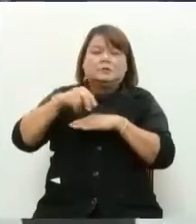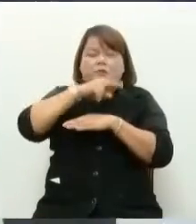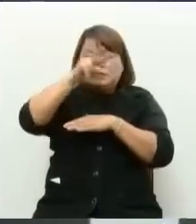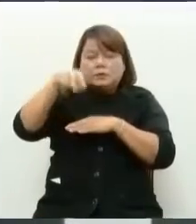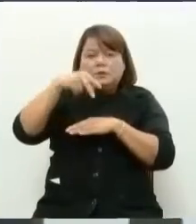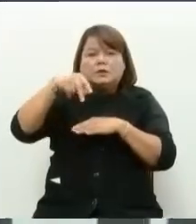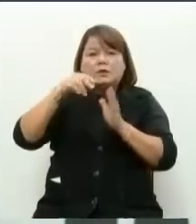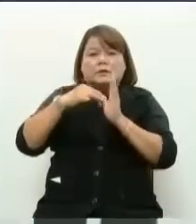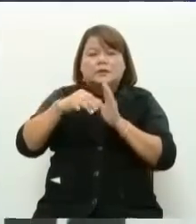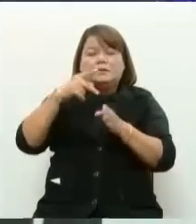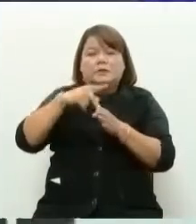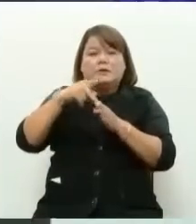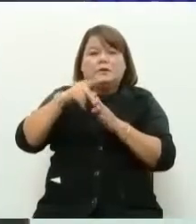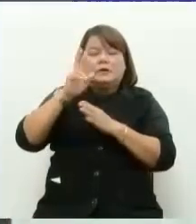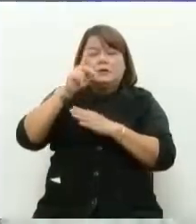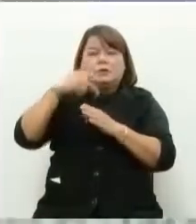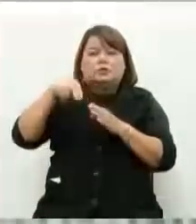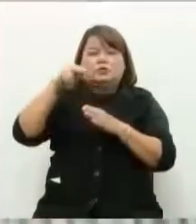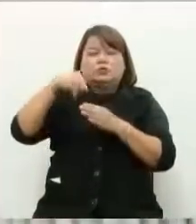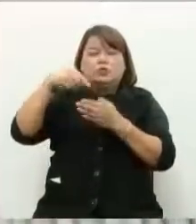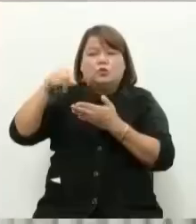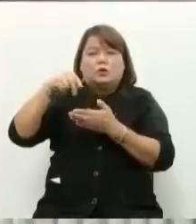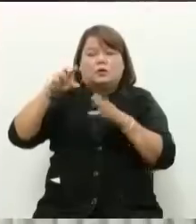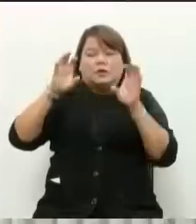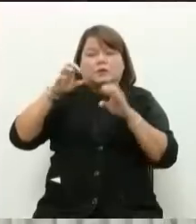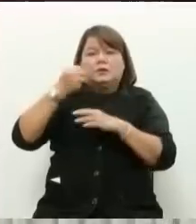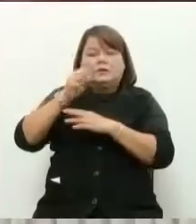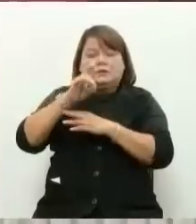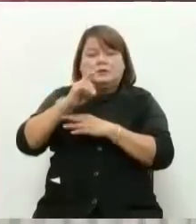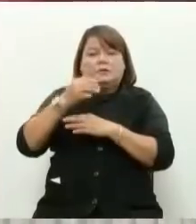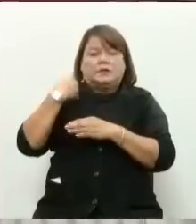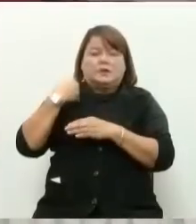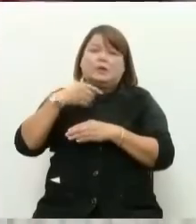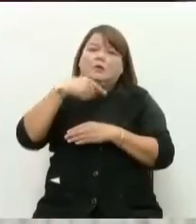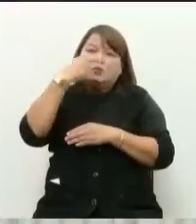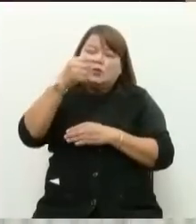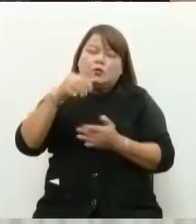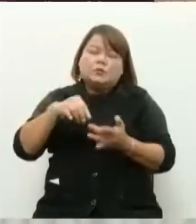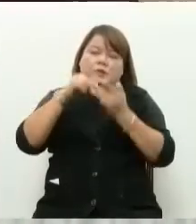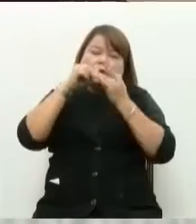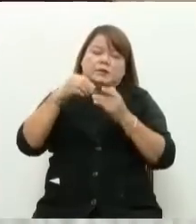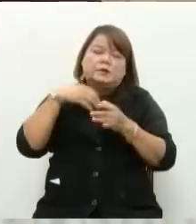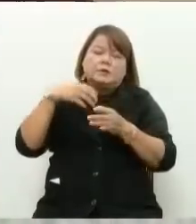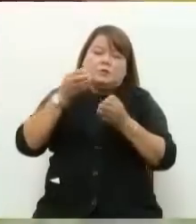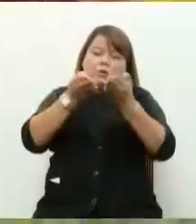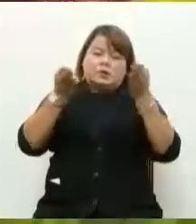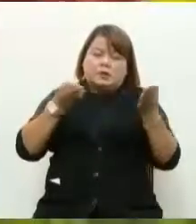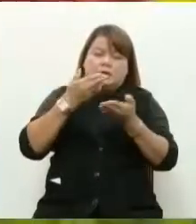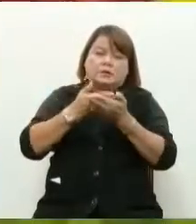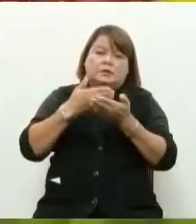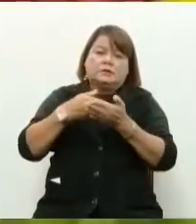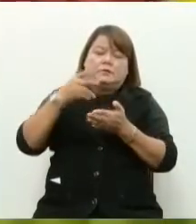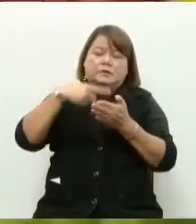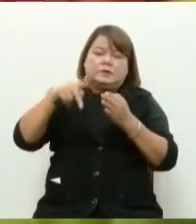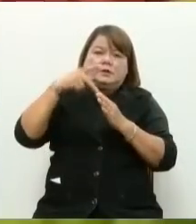าประจำเขตตรวจราชการที่18และมีการบรรยายพิเศษการบริหารจัดการเขตพื้นที่การศึกษาโดย